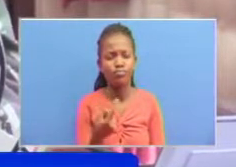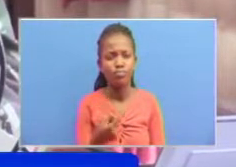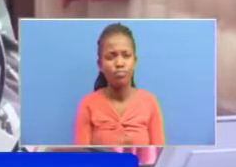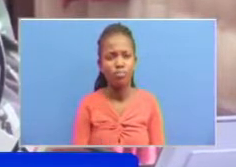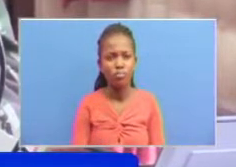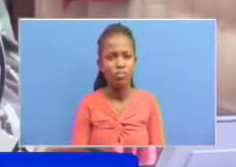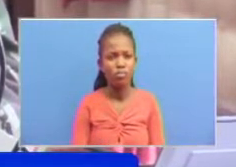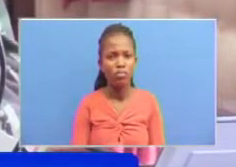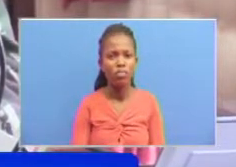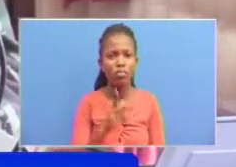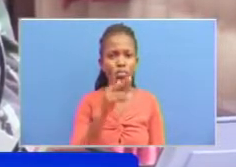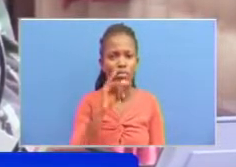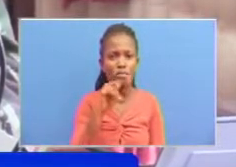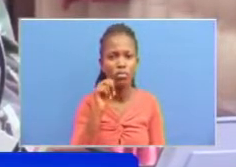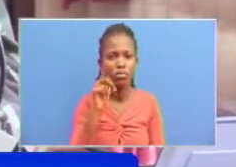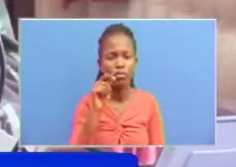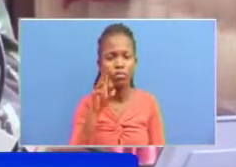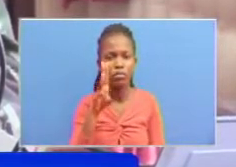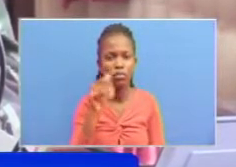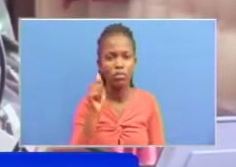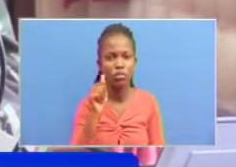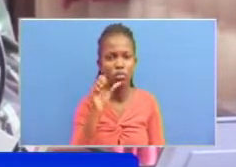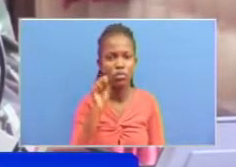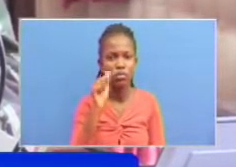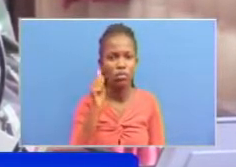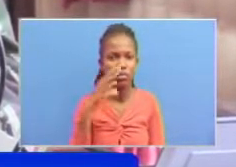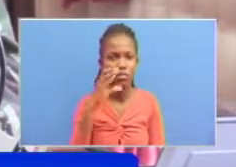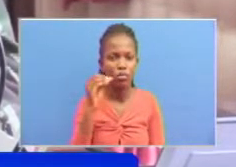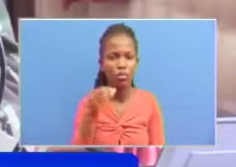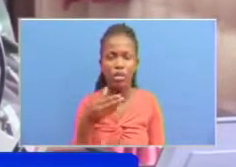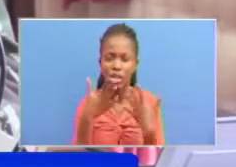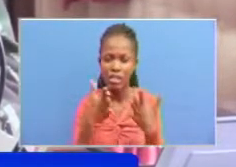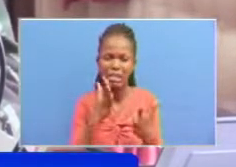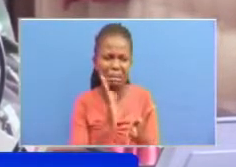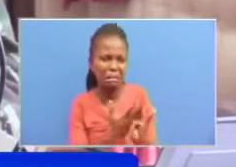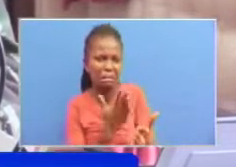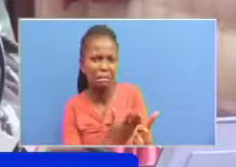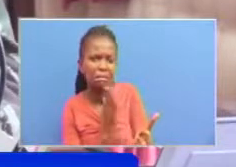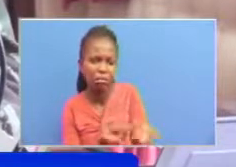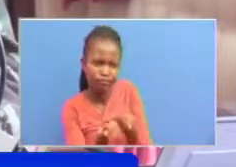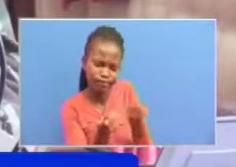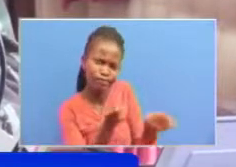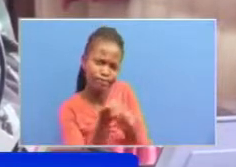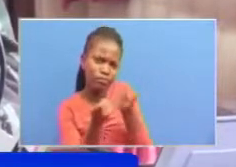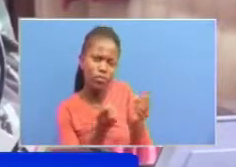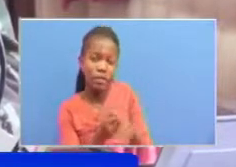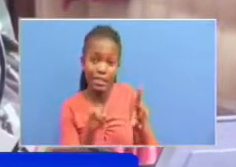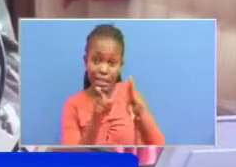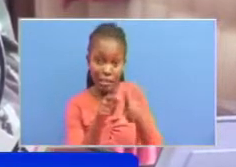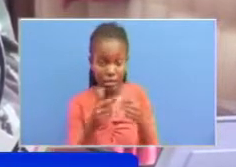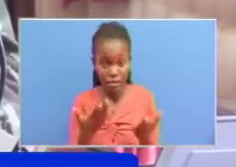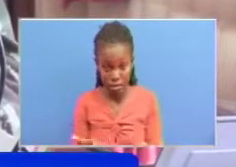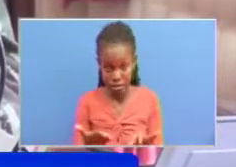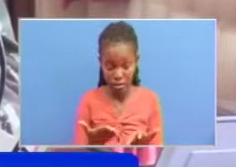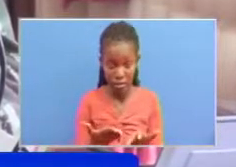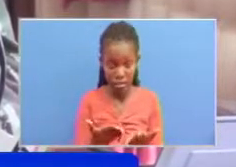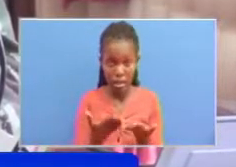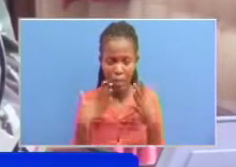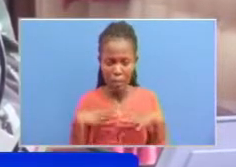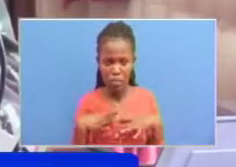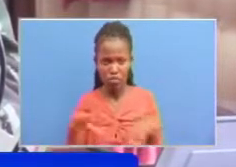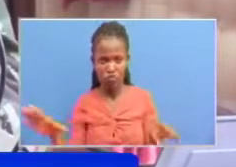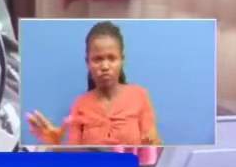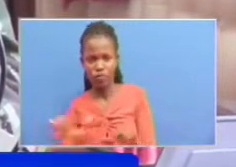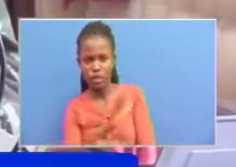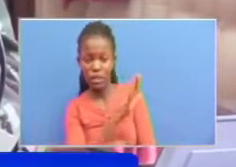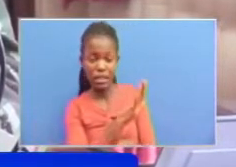kama kinatua sako. Hii mambo ya overspeeding na hii mambo ya kubeba excess passengers